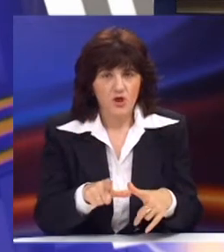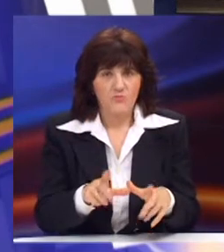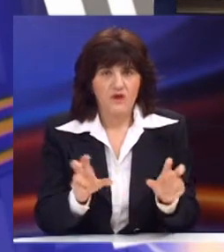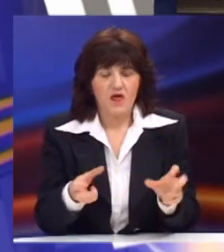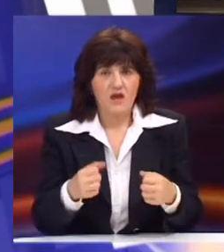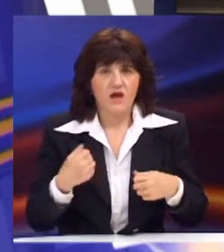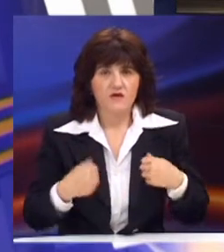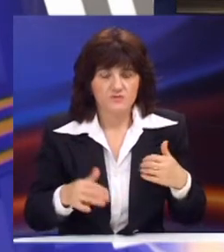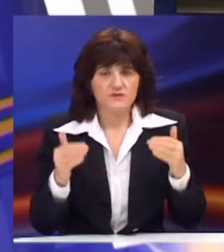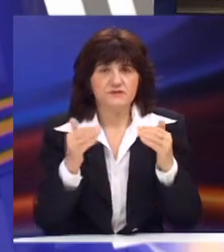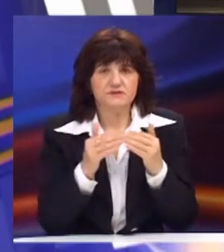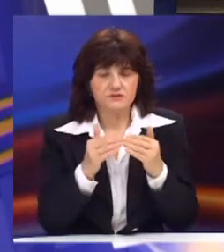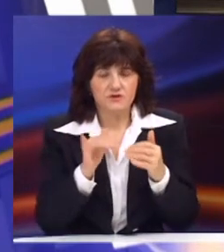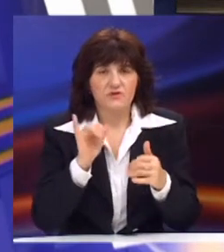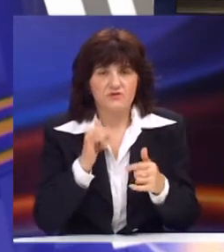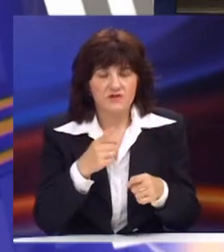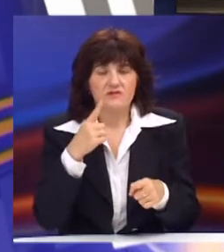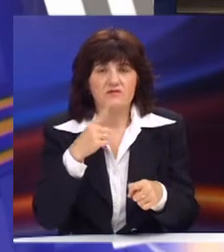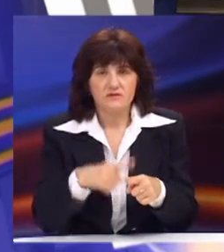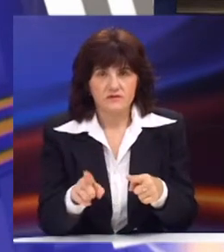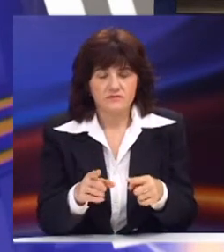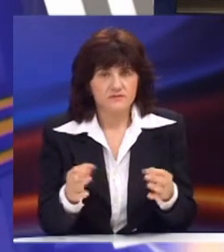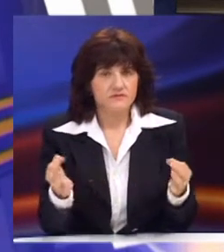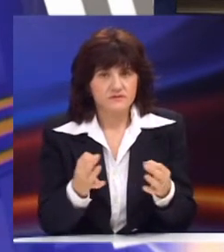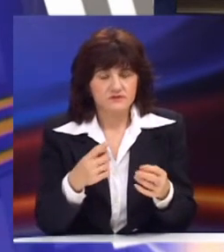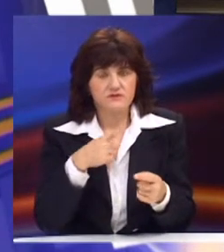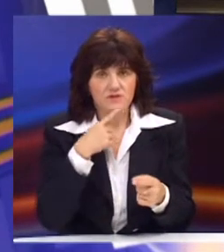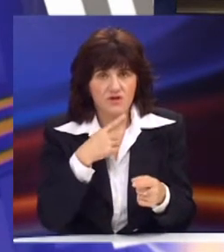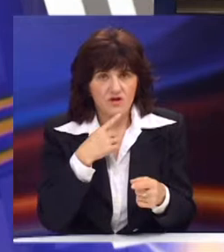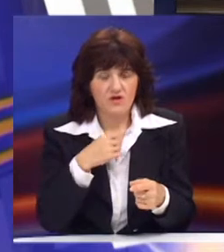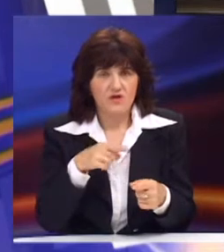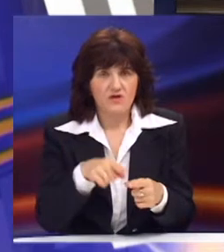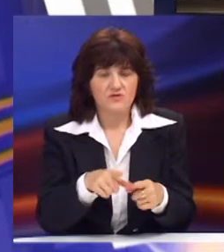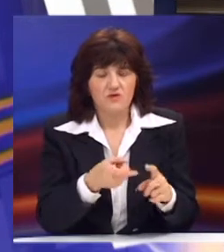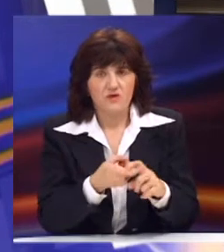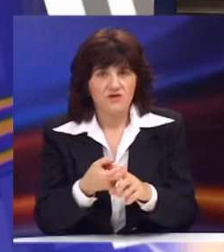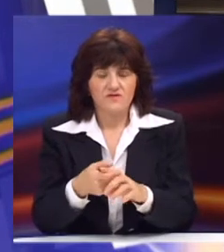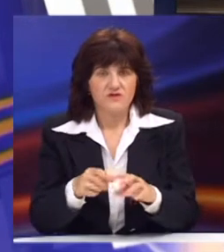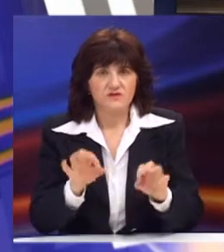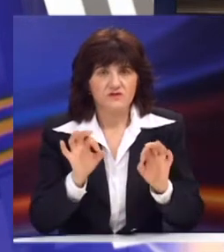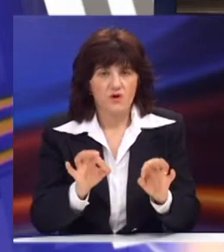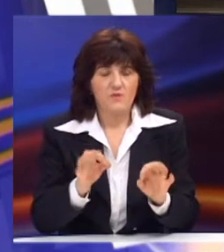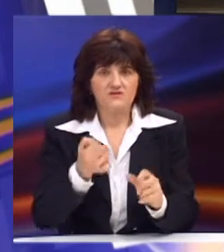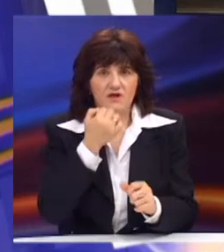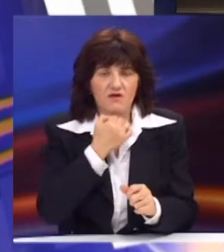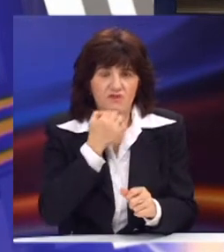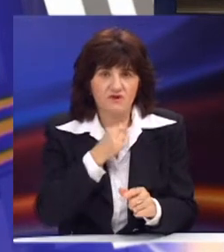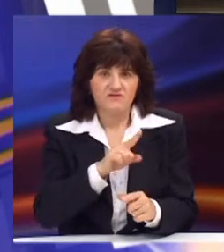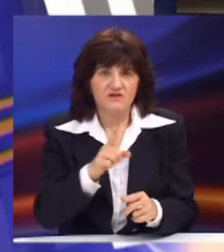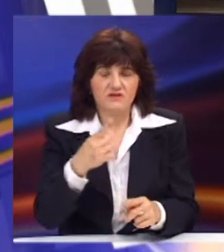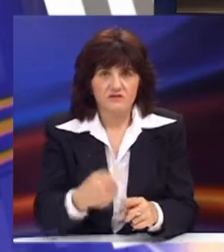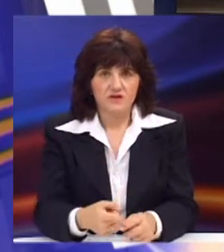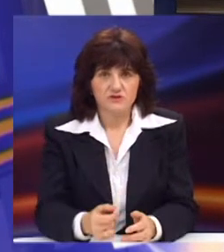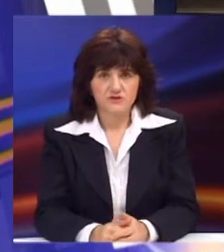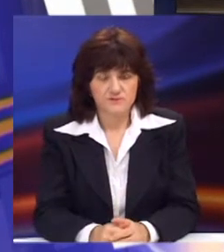Upravnog odbora Radio Subotice su se složili da su svi razlozi koji se navode u prilog tezi o obaveznoj